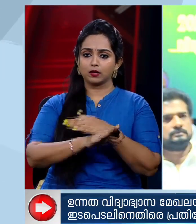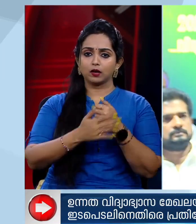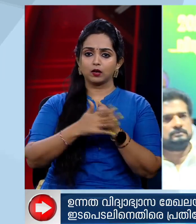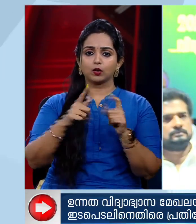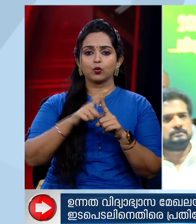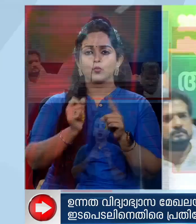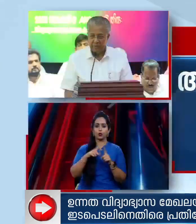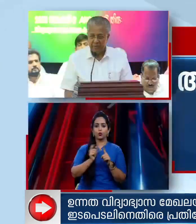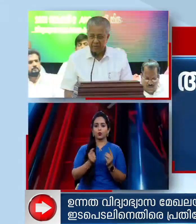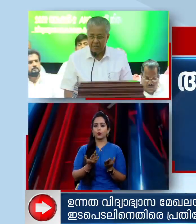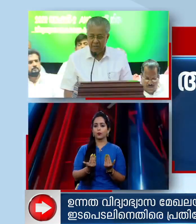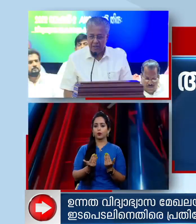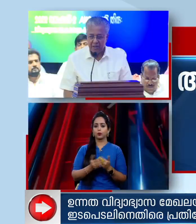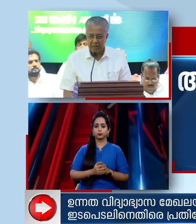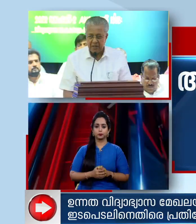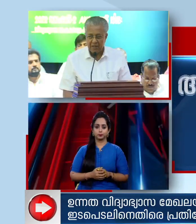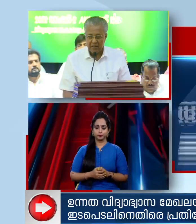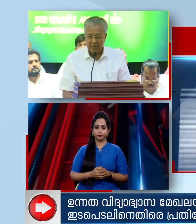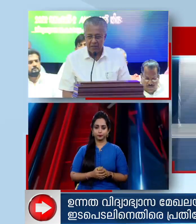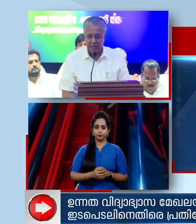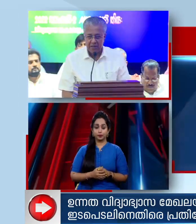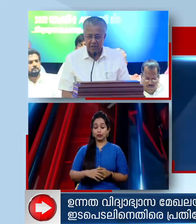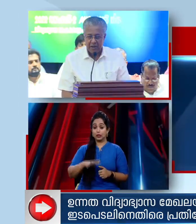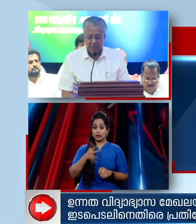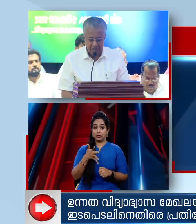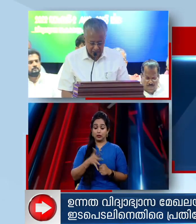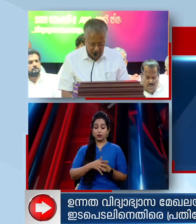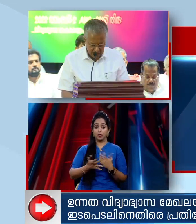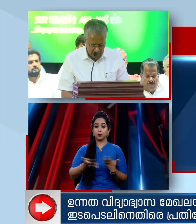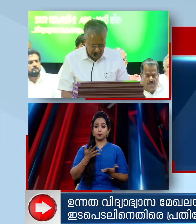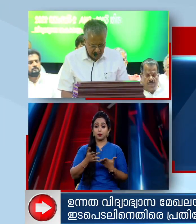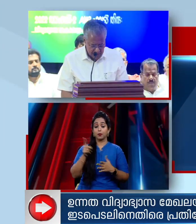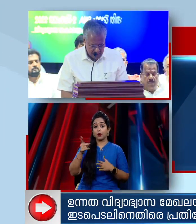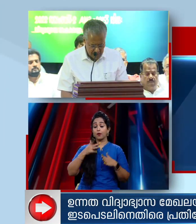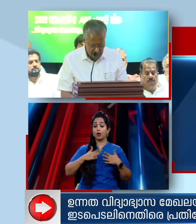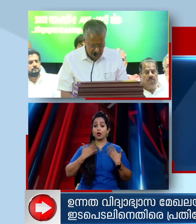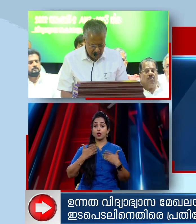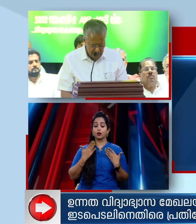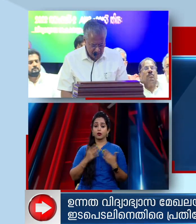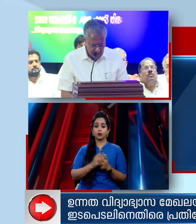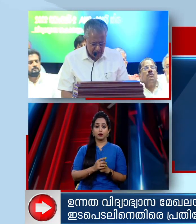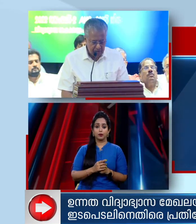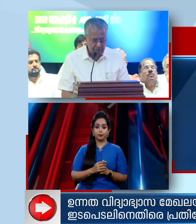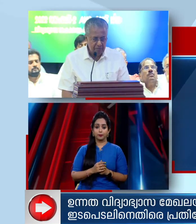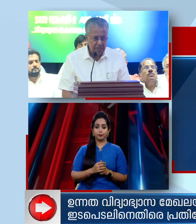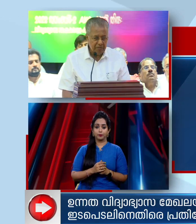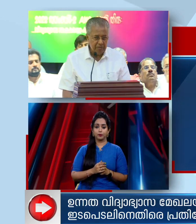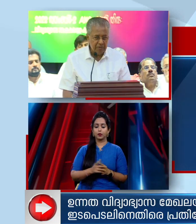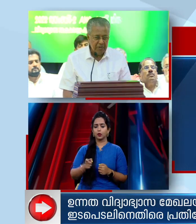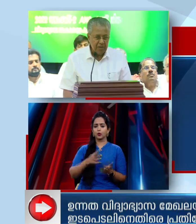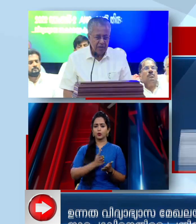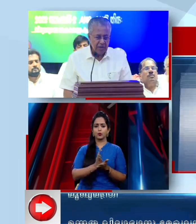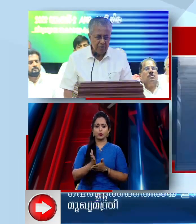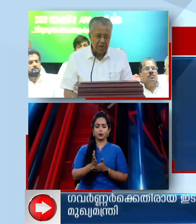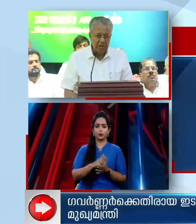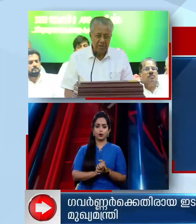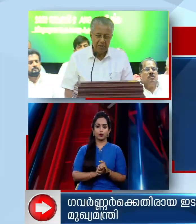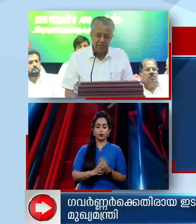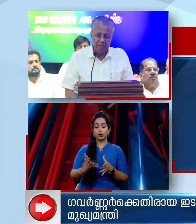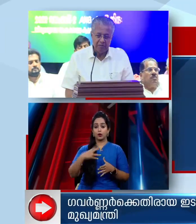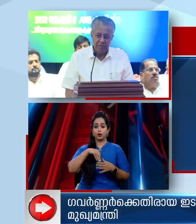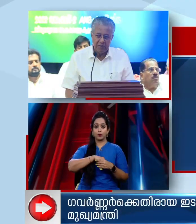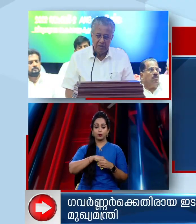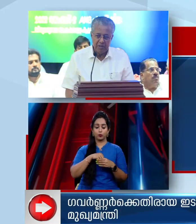കേരളത്തിലും നടത്താനാവണം, അല്ലെങ്കിൽ അവരാഗ്രഹിക്കുന്നത് ഇത്തരം